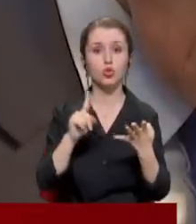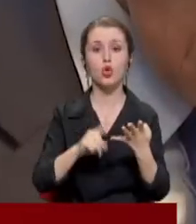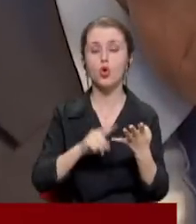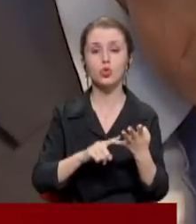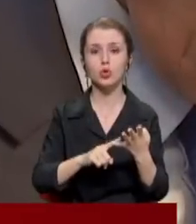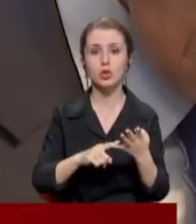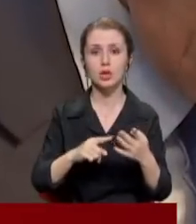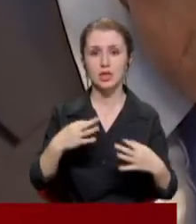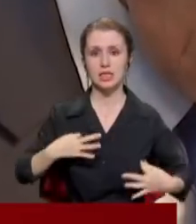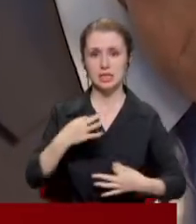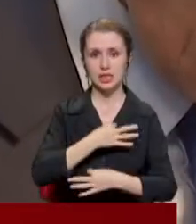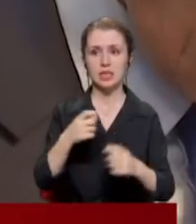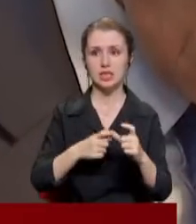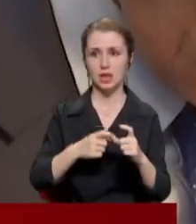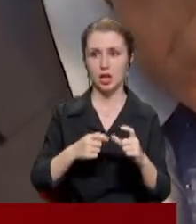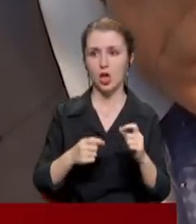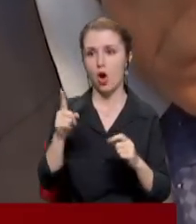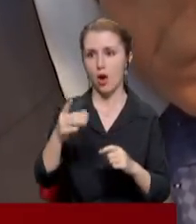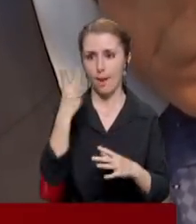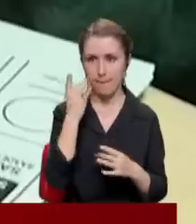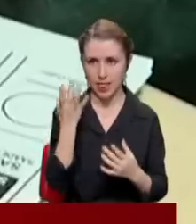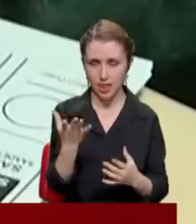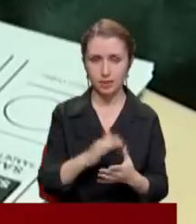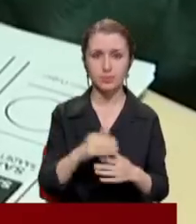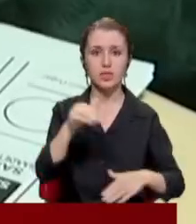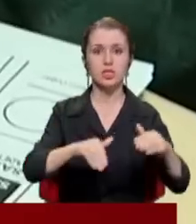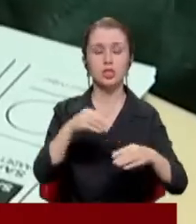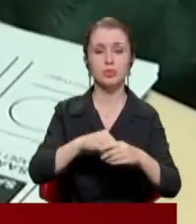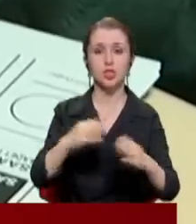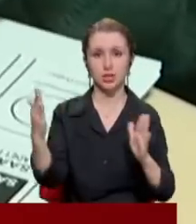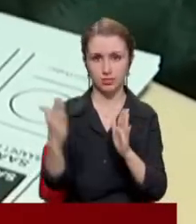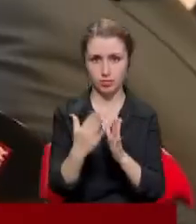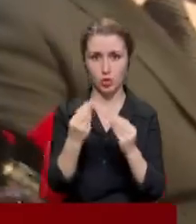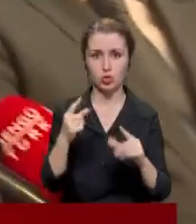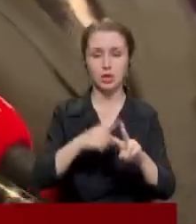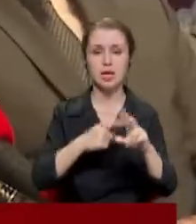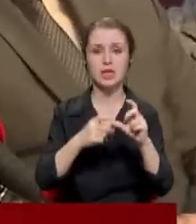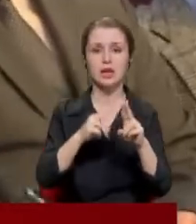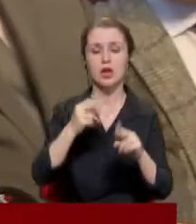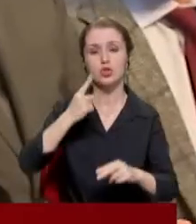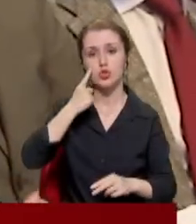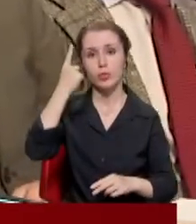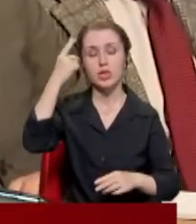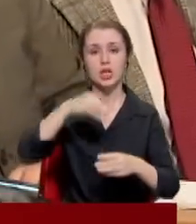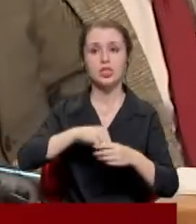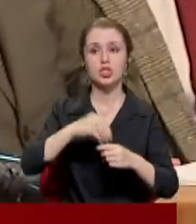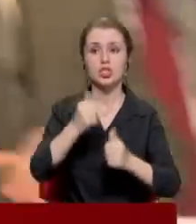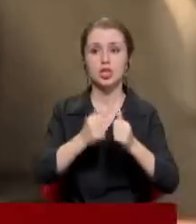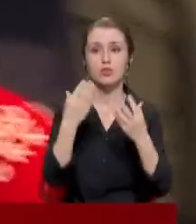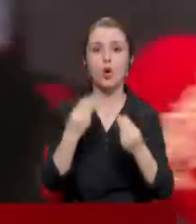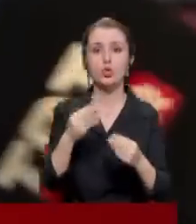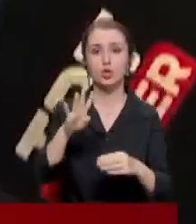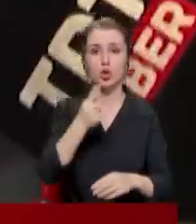sırada Sayın Sinan Oğan şeklinde belirlenmiştir. Seçim için geri sayım sürerken YSK'da Cumhurbaşkanlığı için yarışacak 4